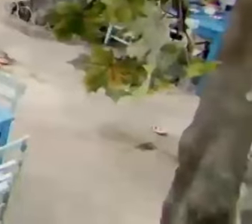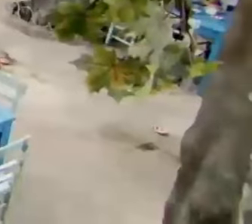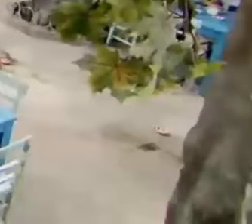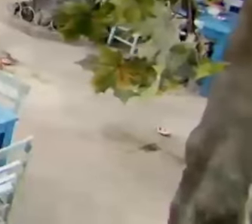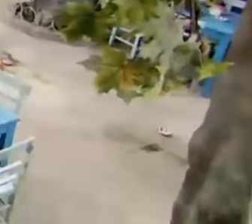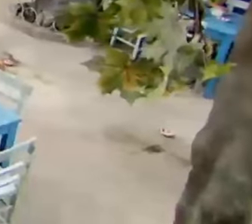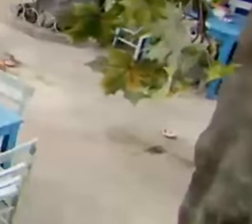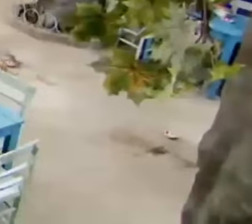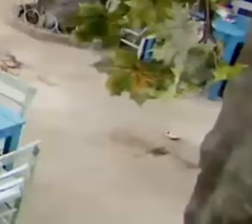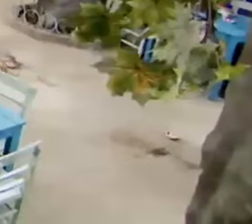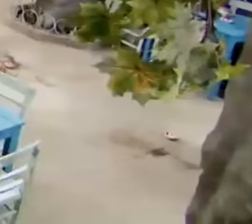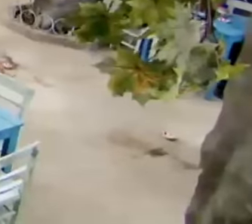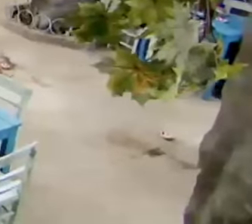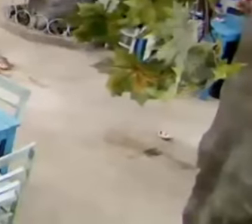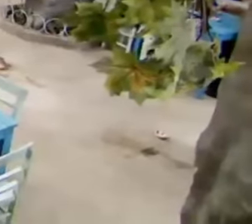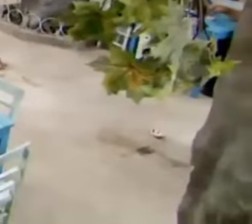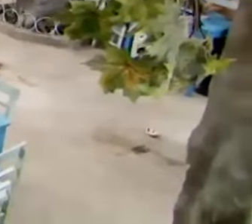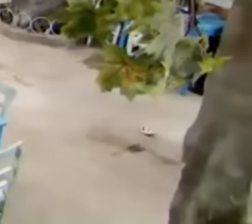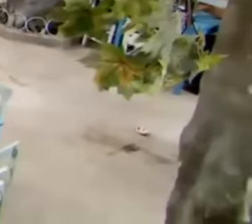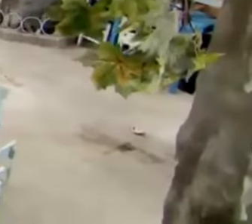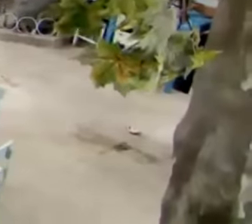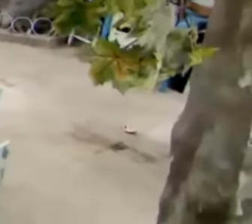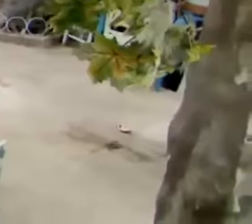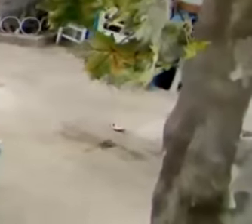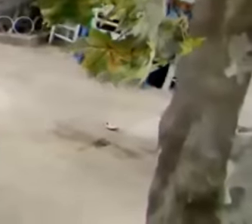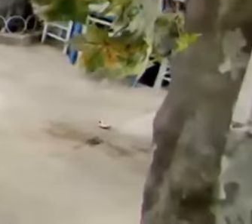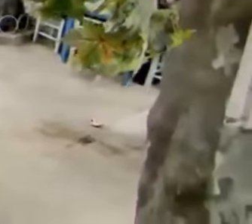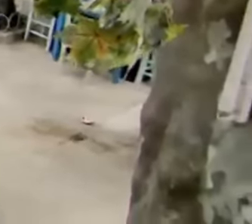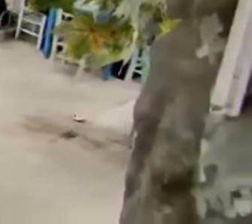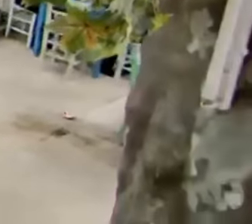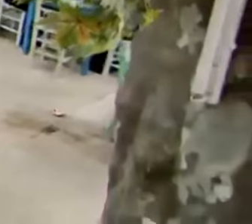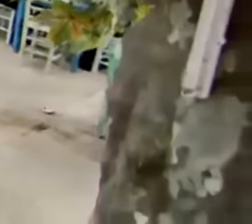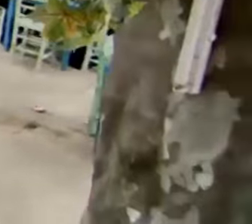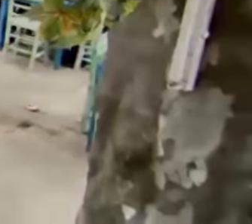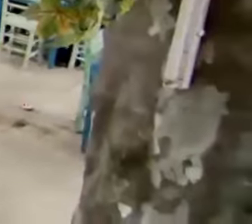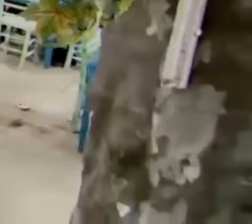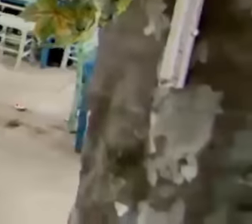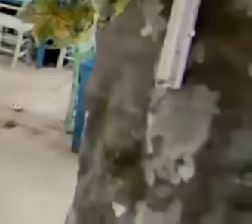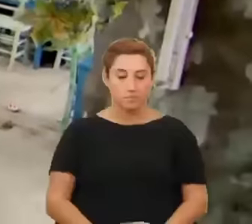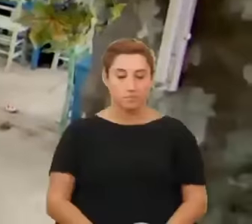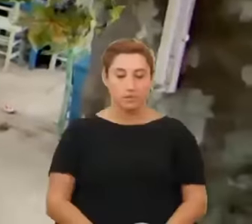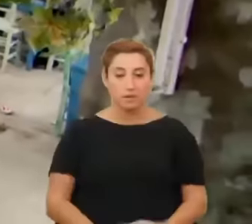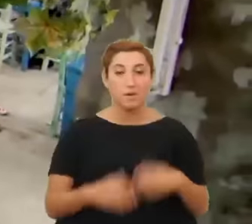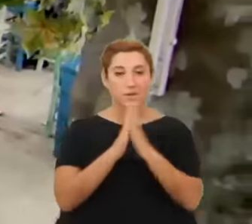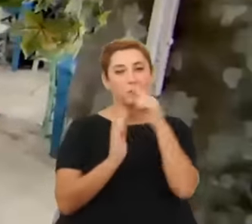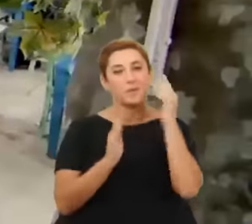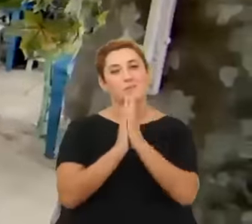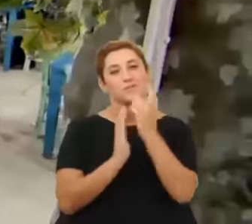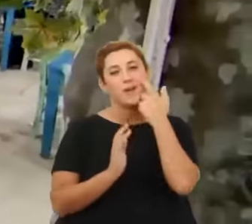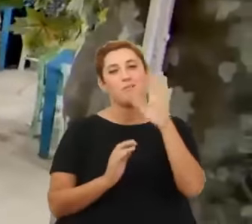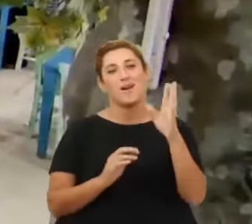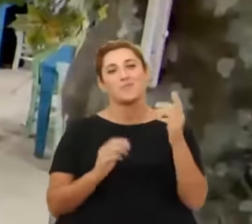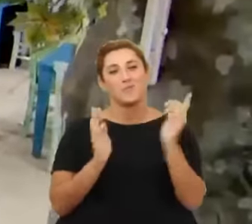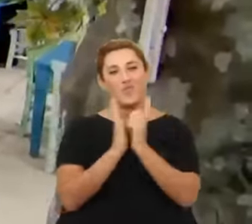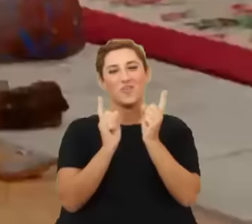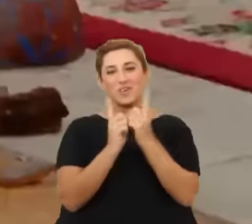Sakıncalı kadın. Yıldız tavırla giderken Mesut kahveye dönüp yerdeki tepsiye yöneldi. Pardon beyler, kusura bakmayın. Küçük bir şey